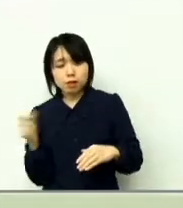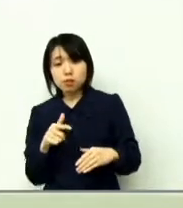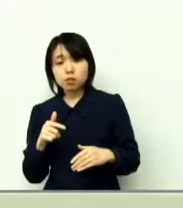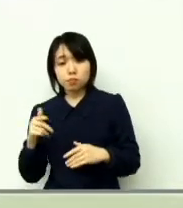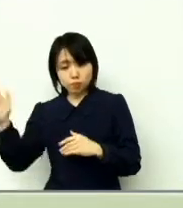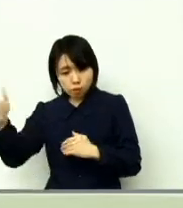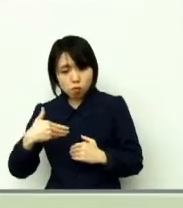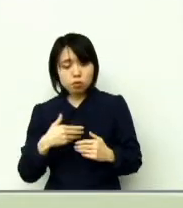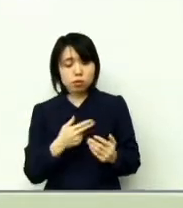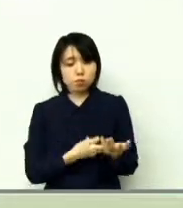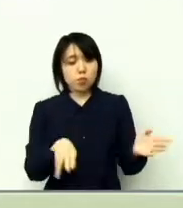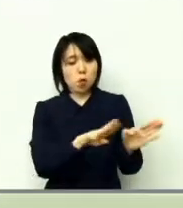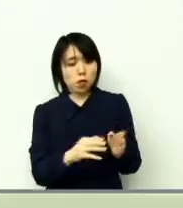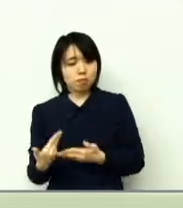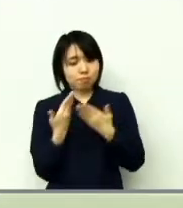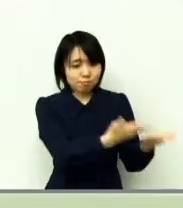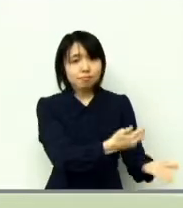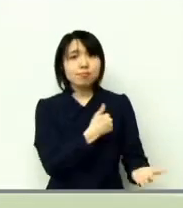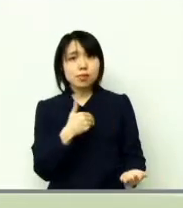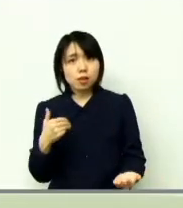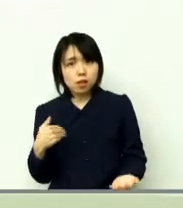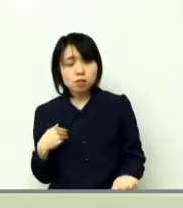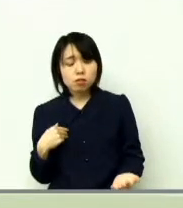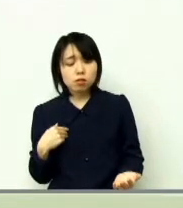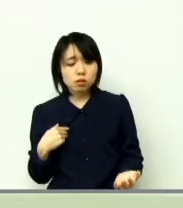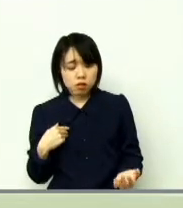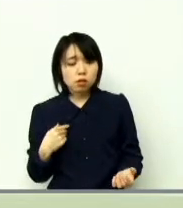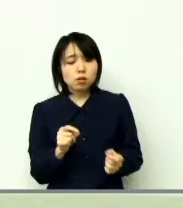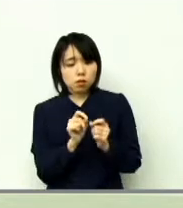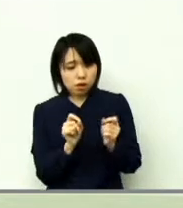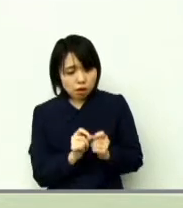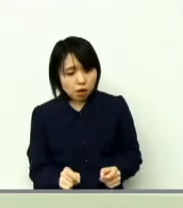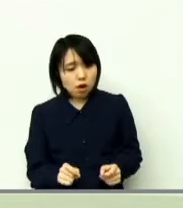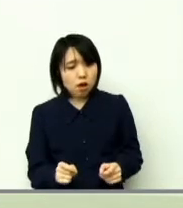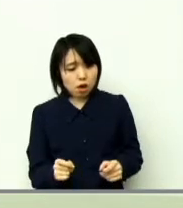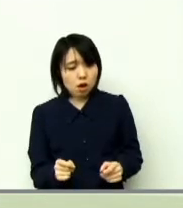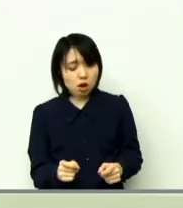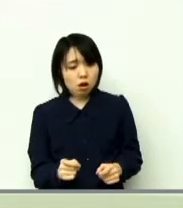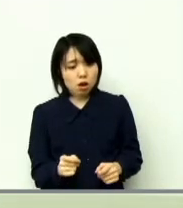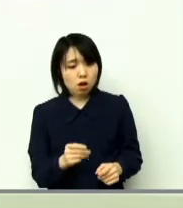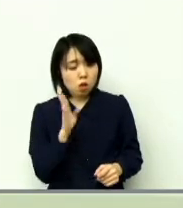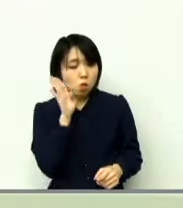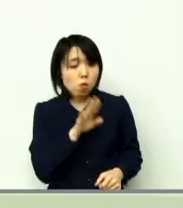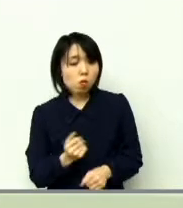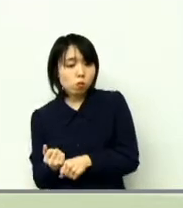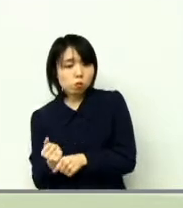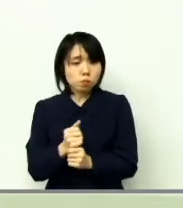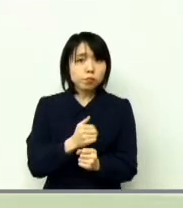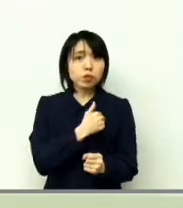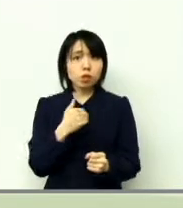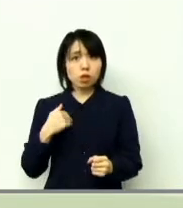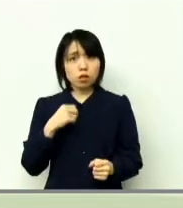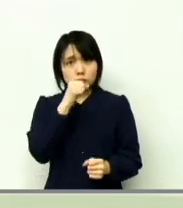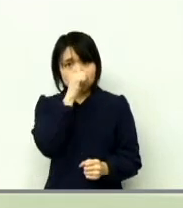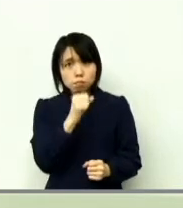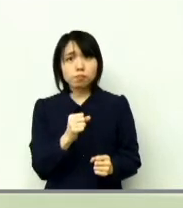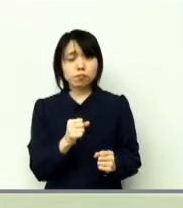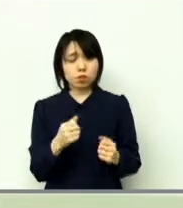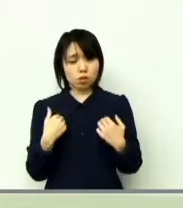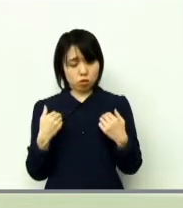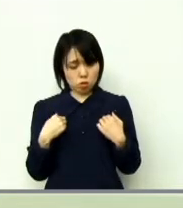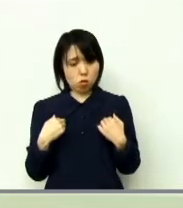することができるように、また重症化を防ぎ救命効果の向上につなげていく必要もございます。こういったこと